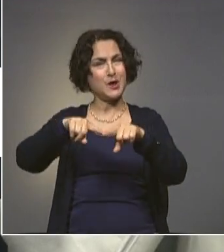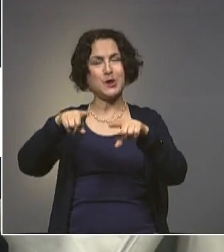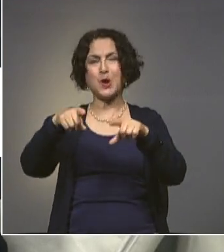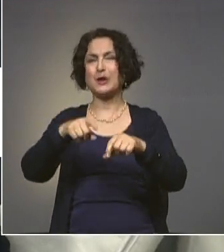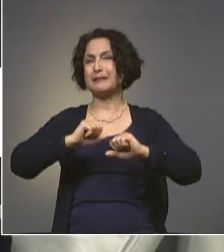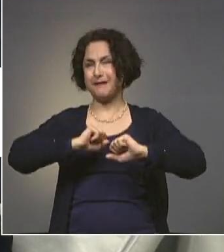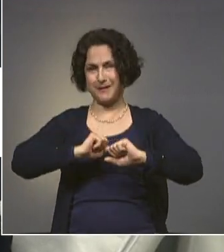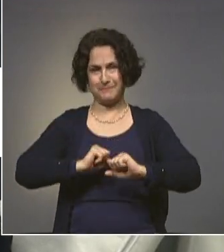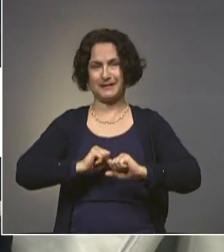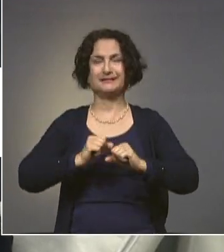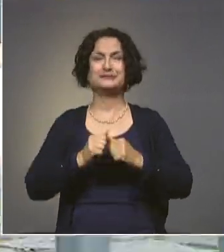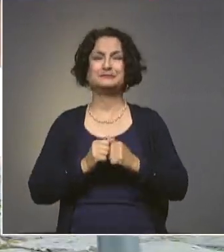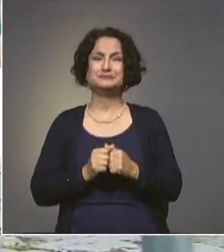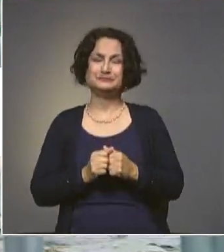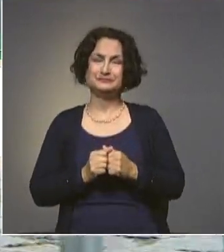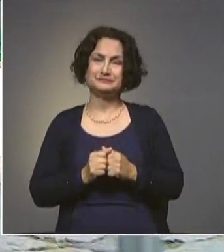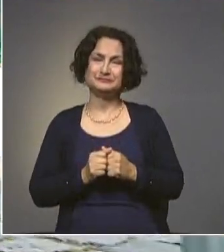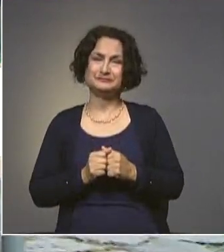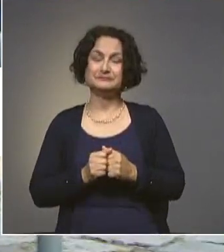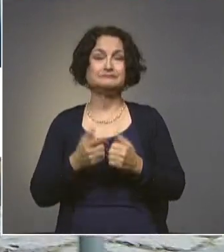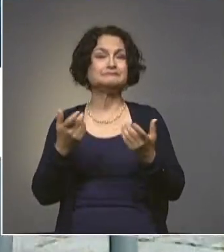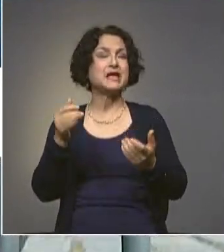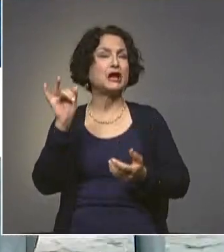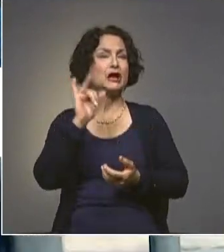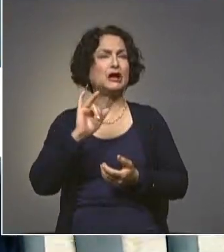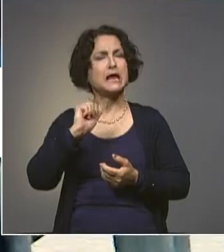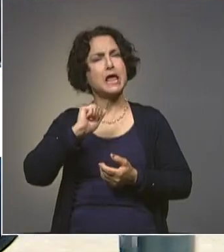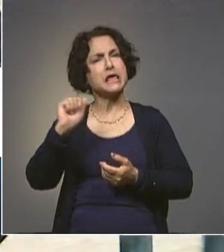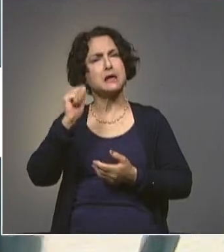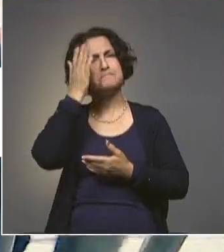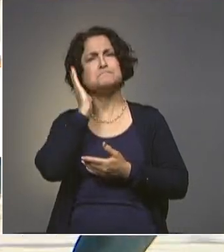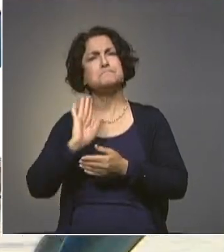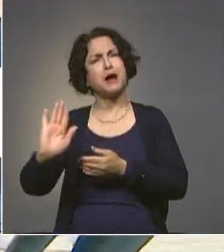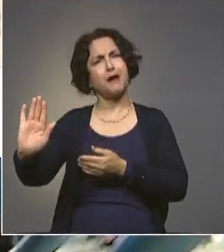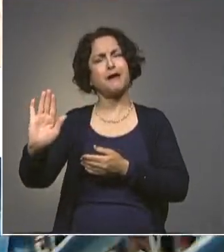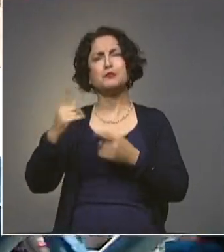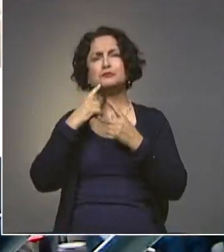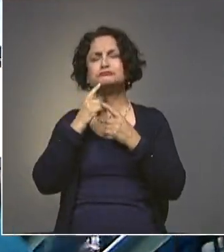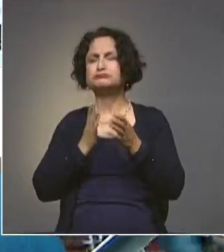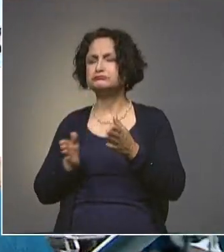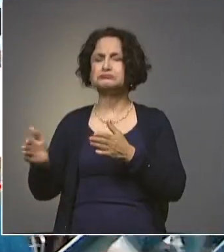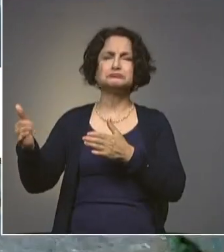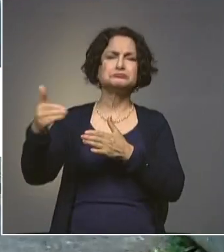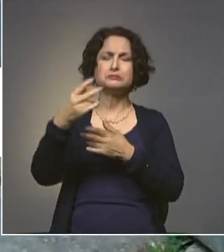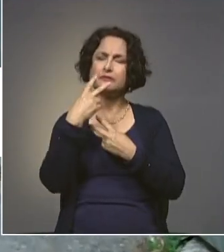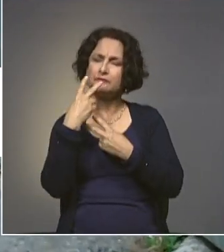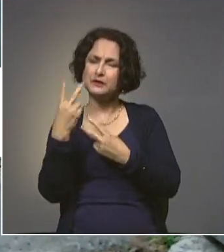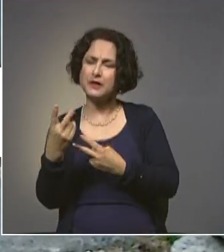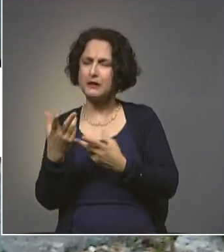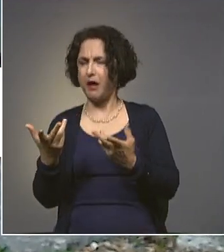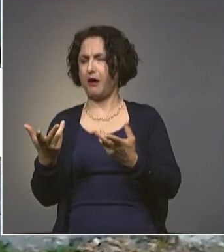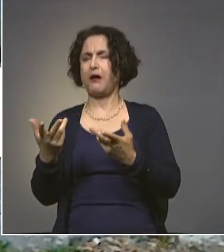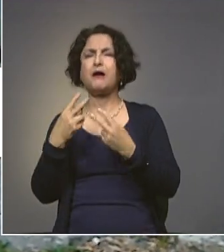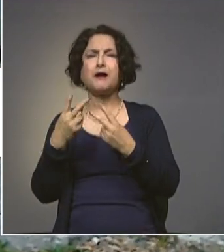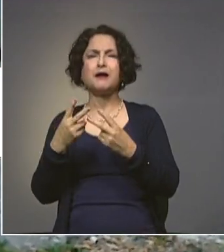и Стоян Станчев. Илия и майка му минали случайно покрай изкъртената стойка за велосипеди и само след минути